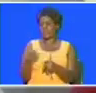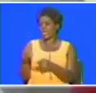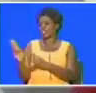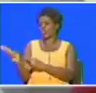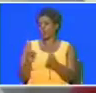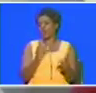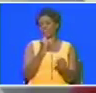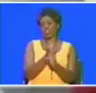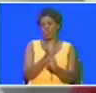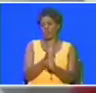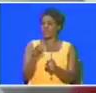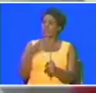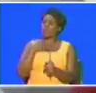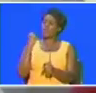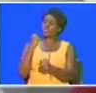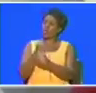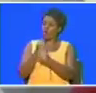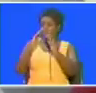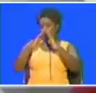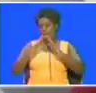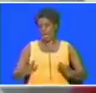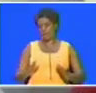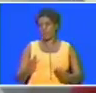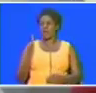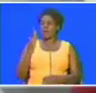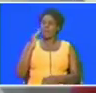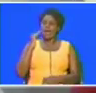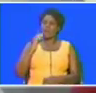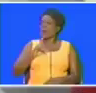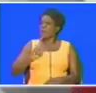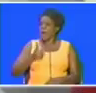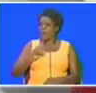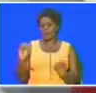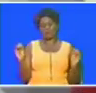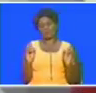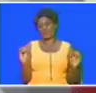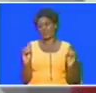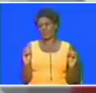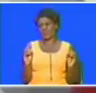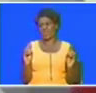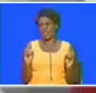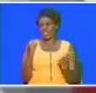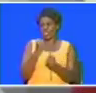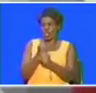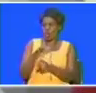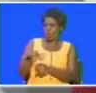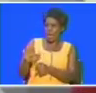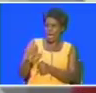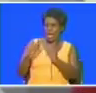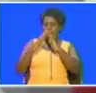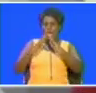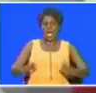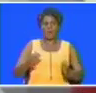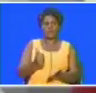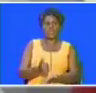kawaida, manake mwenyewe umetaka kufanya kazi ya nyumbani. Kwa hivyo useme huyu mama ni mkali, mbona huyu mama anafanya hivi? Fanya majukumu yako kama house girl ama